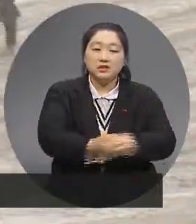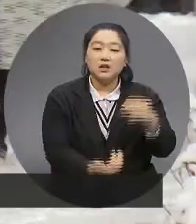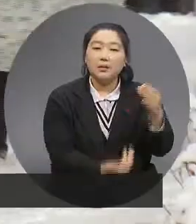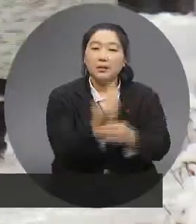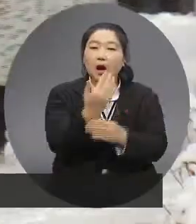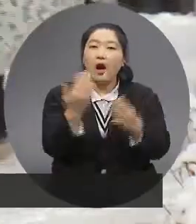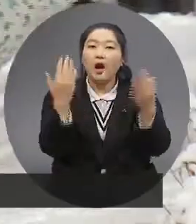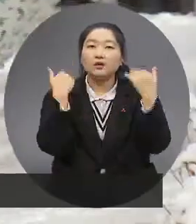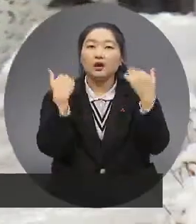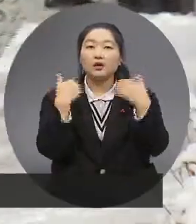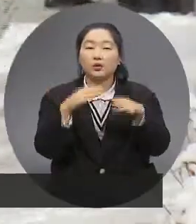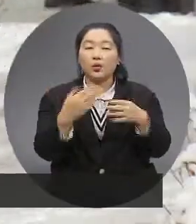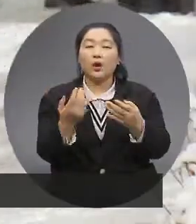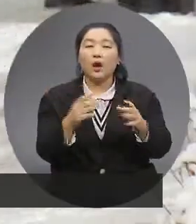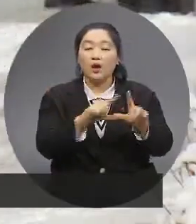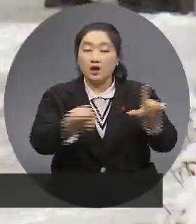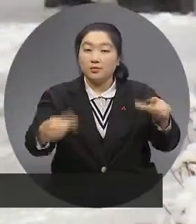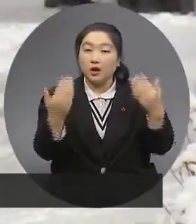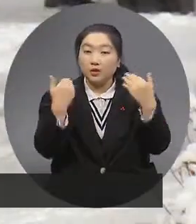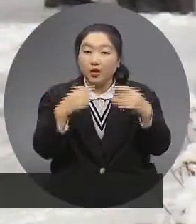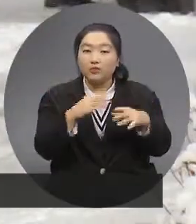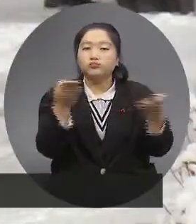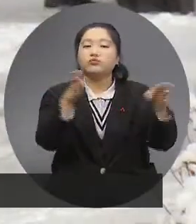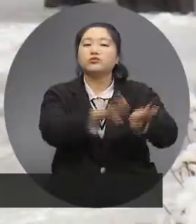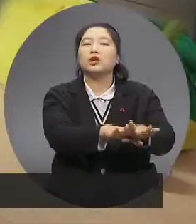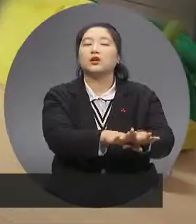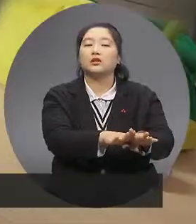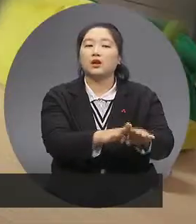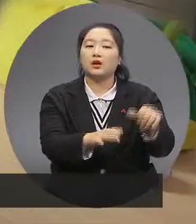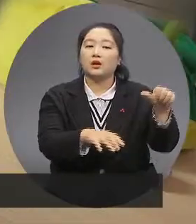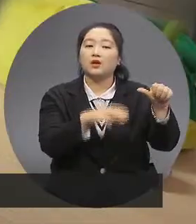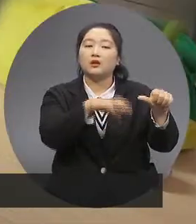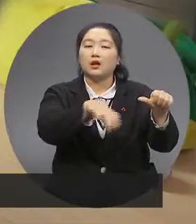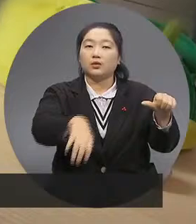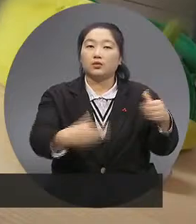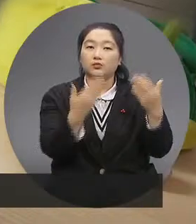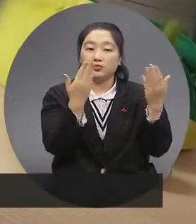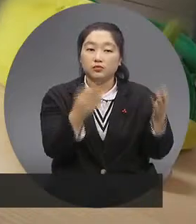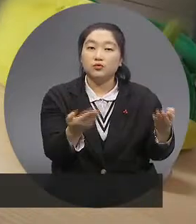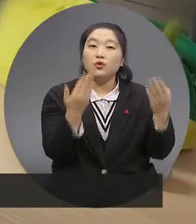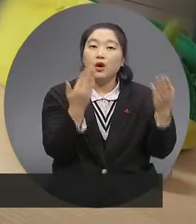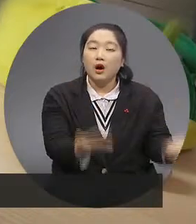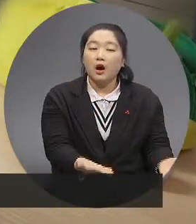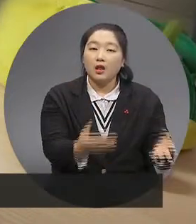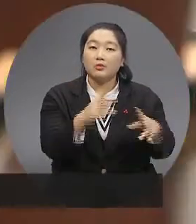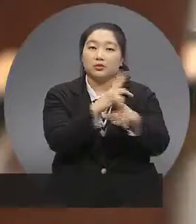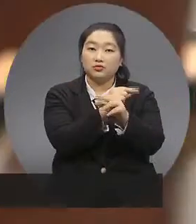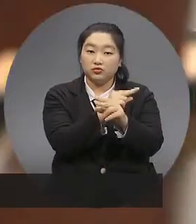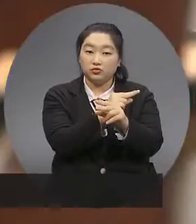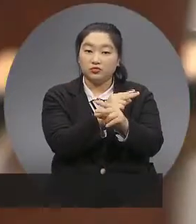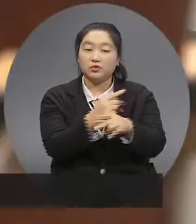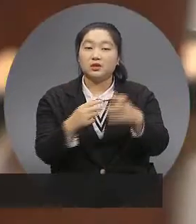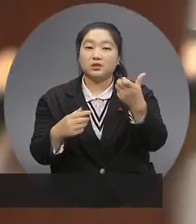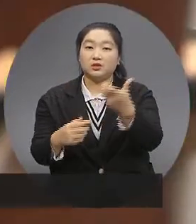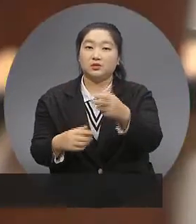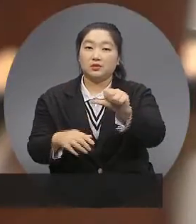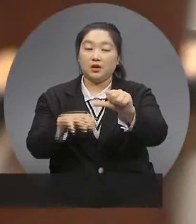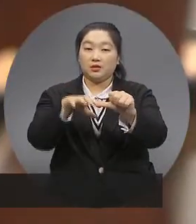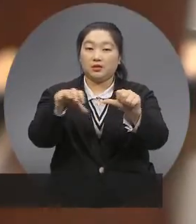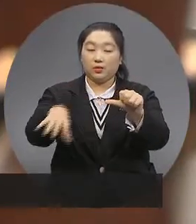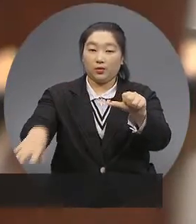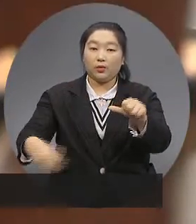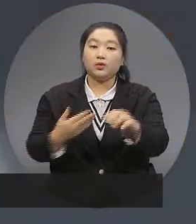학교는 하루 문을 닫기도 했습니다. 다섯 곳이 휴교나 원격 수업을 결정했고 75곳은 등하교 시간을